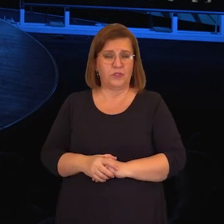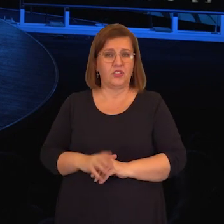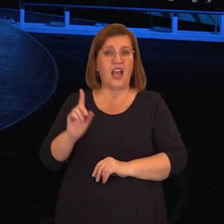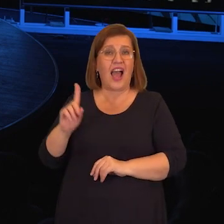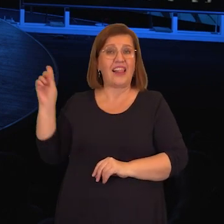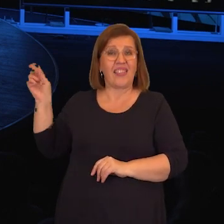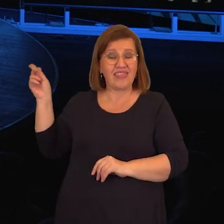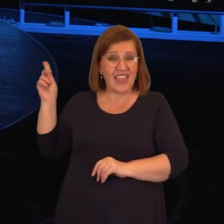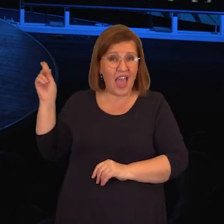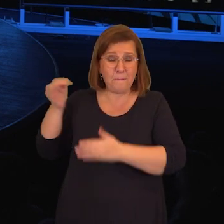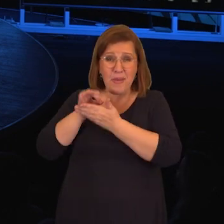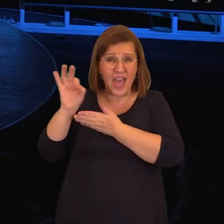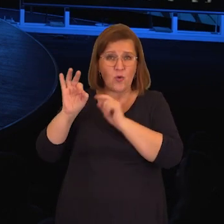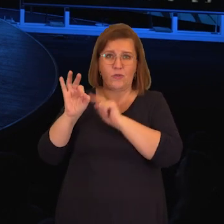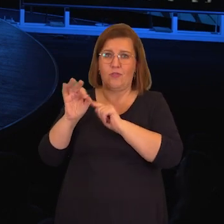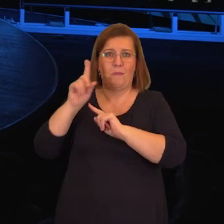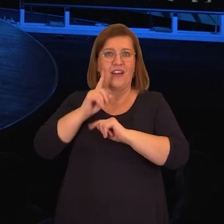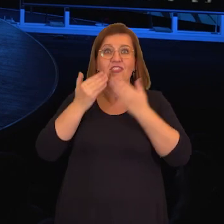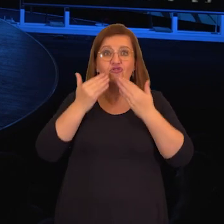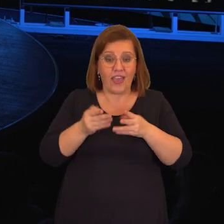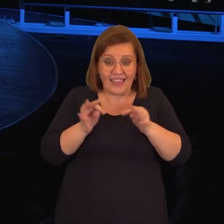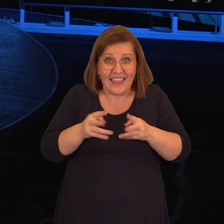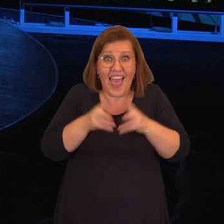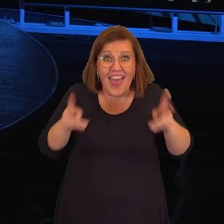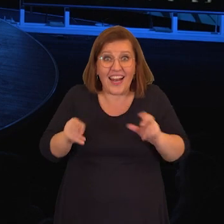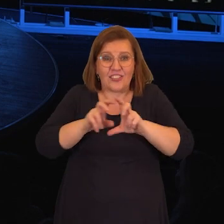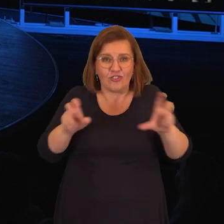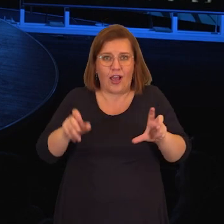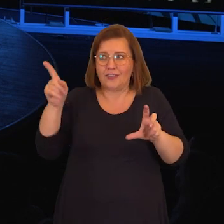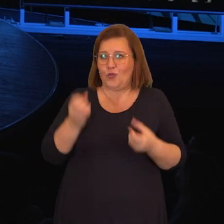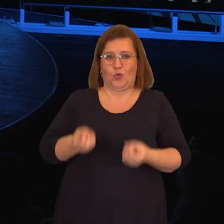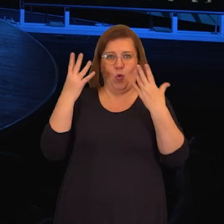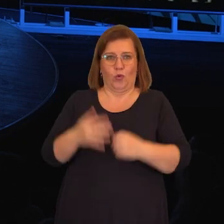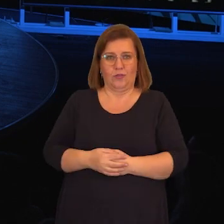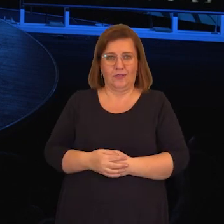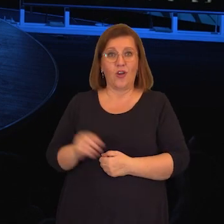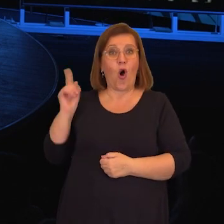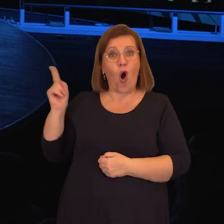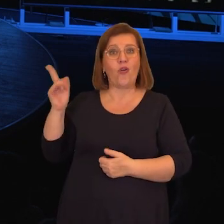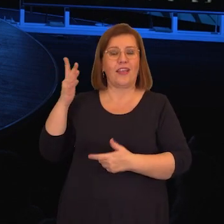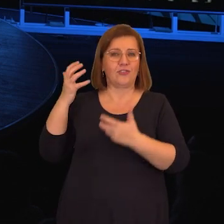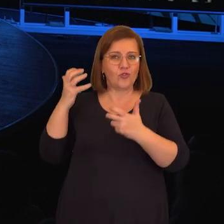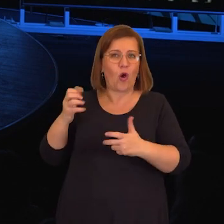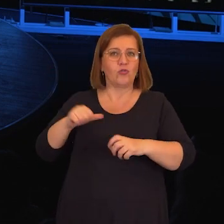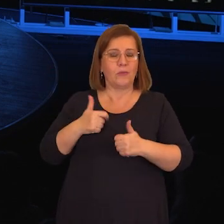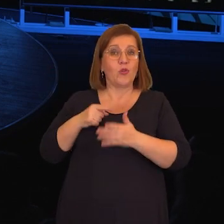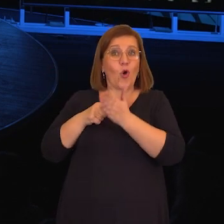cudem cywilizacji. I to one chcą być prezentem dla naszych przyszłych pokoleń.